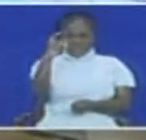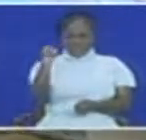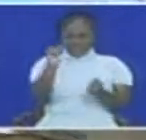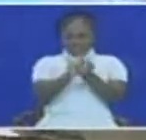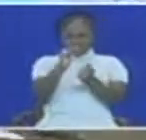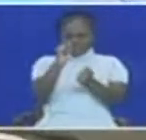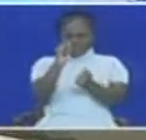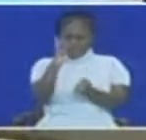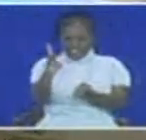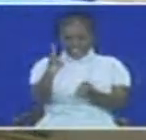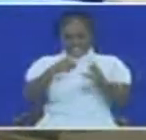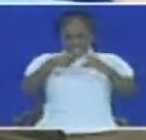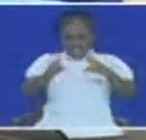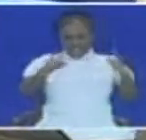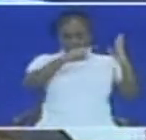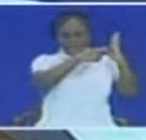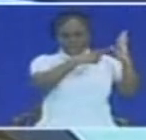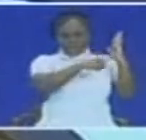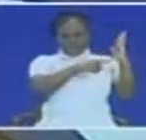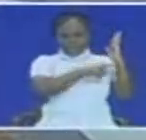2014. Tuanze na vidokezo.